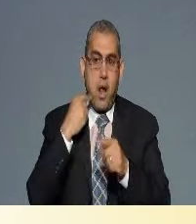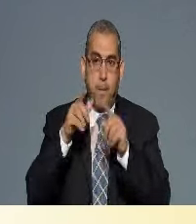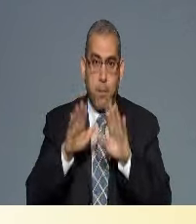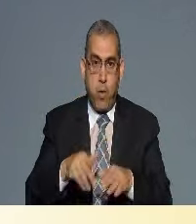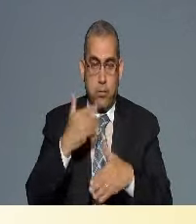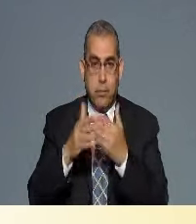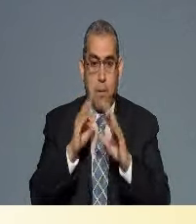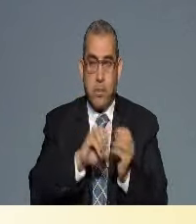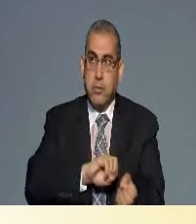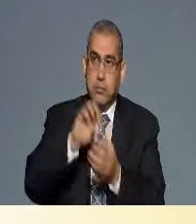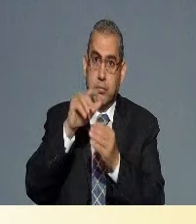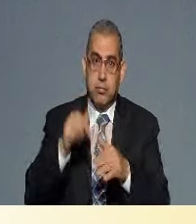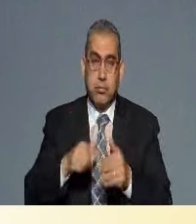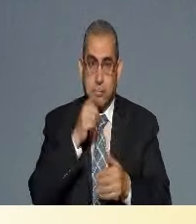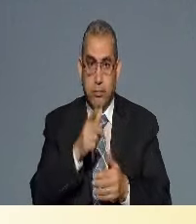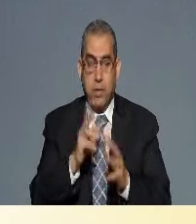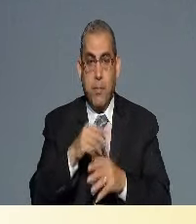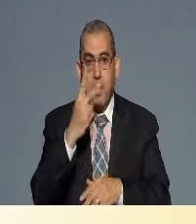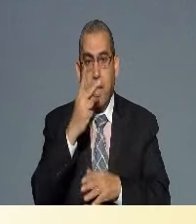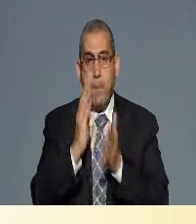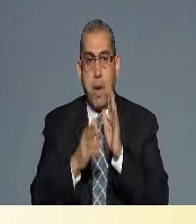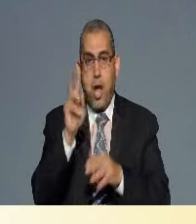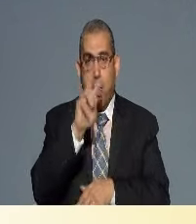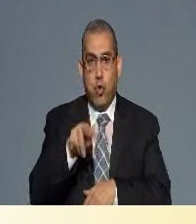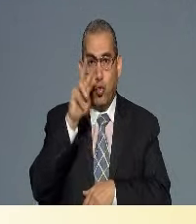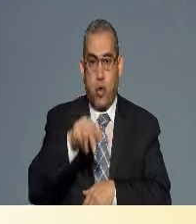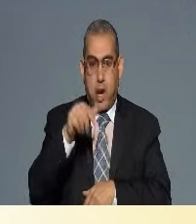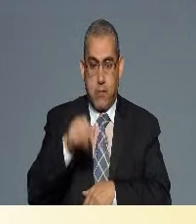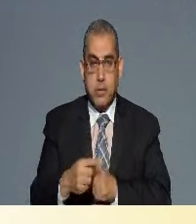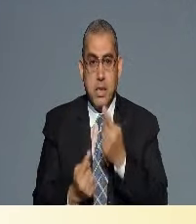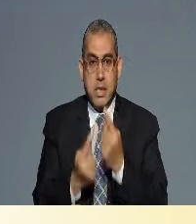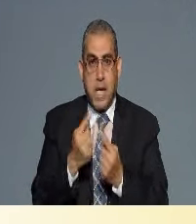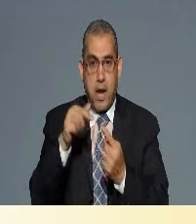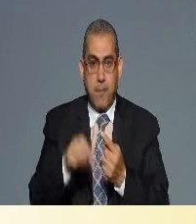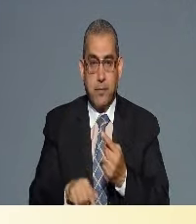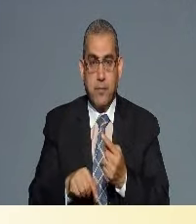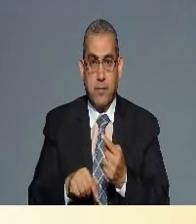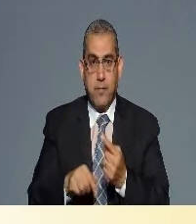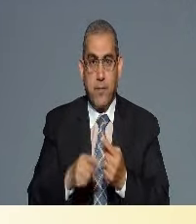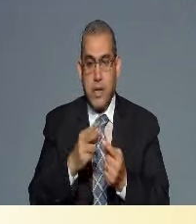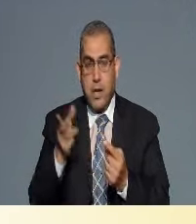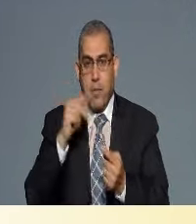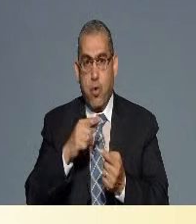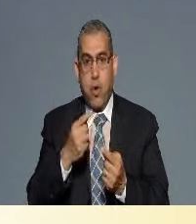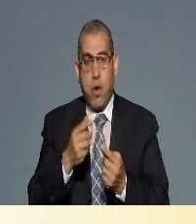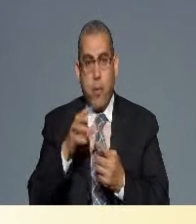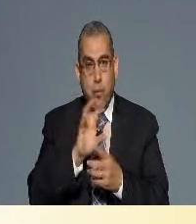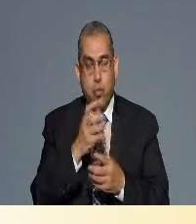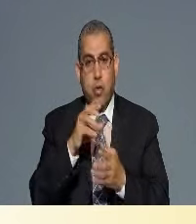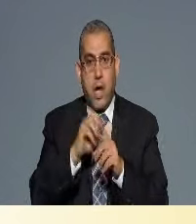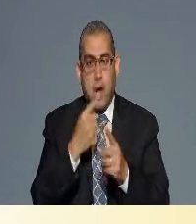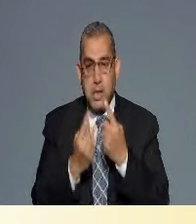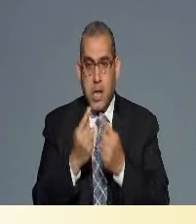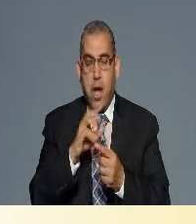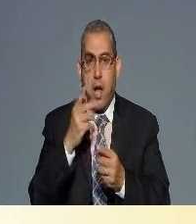لصادرات مصر، بنتكلم على 2 مليار دولار في زراعات وأنواع خضر متفاوتة سيادتك